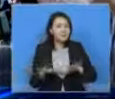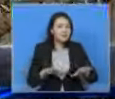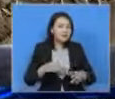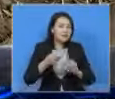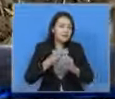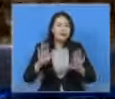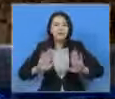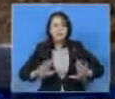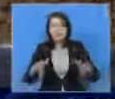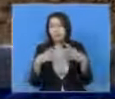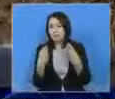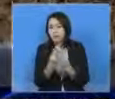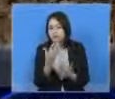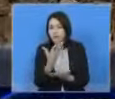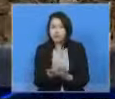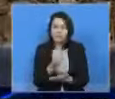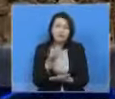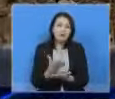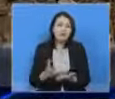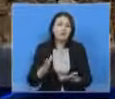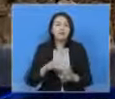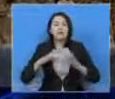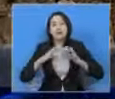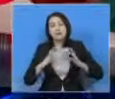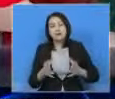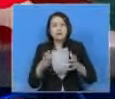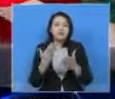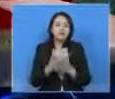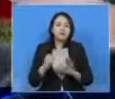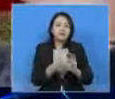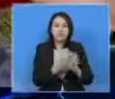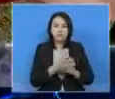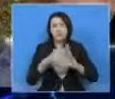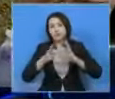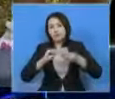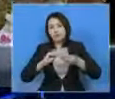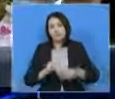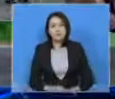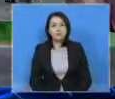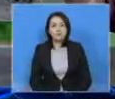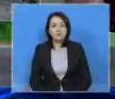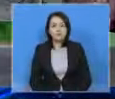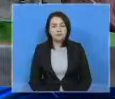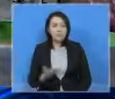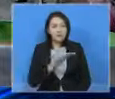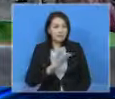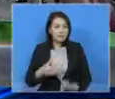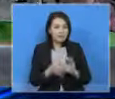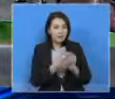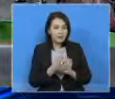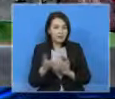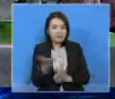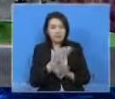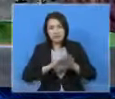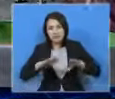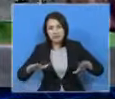прививать детям семейные ценности пропагандировать мир единства в общество мы объединяем всех наших